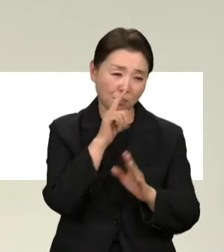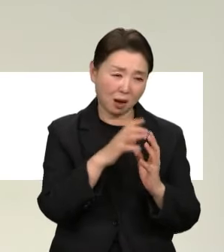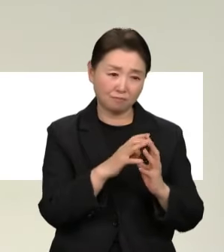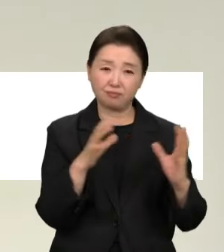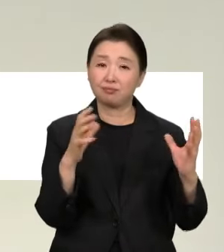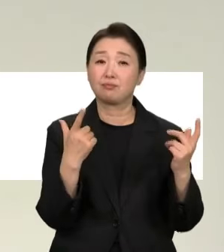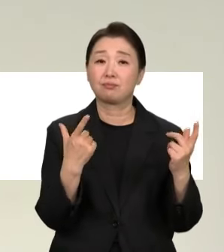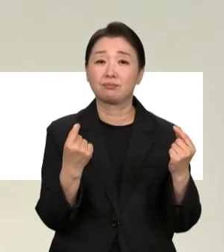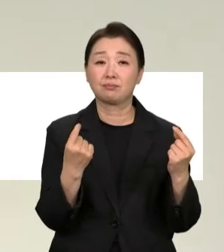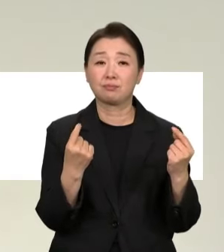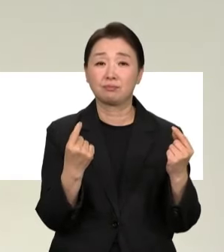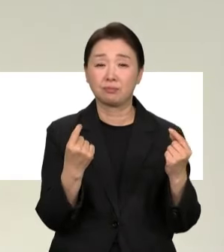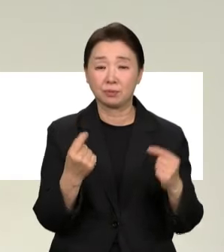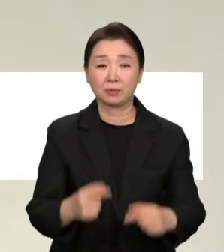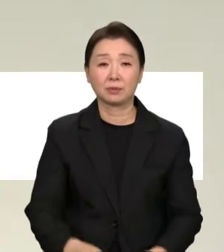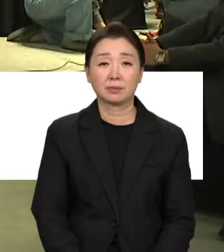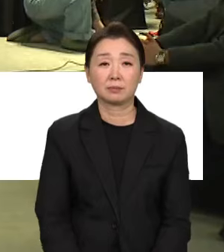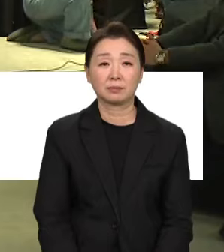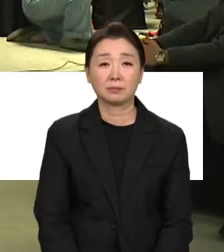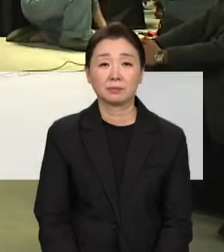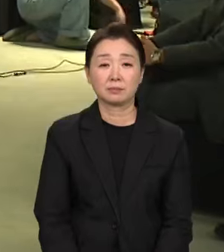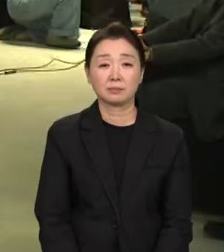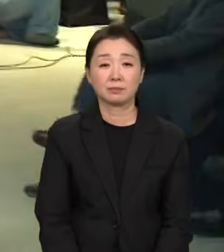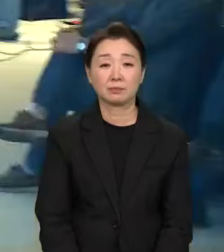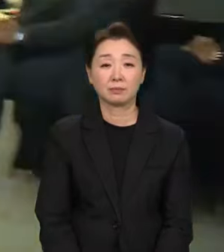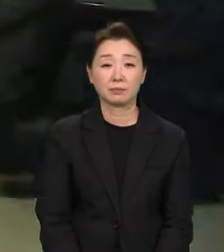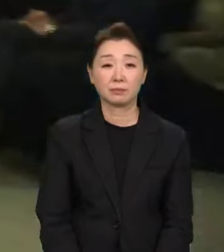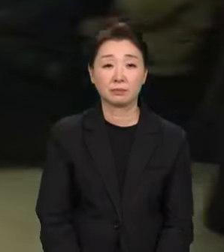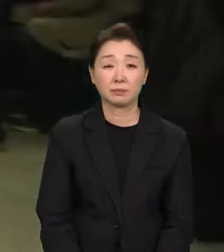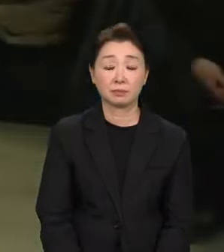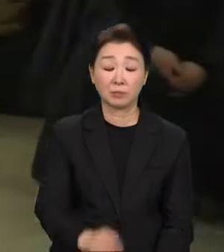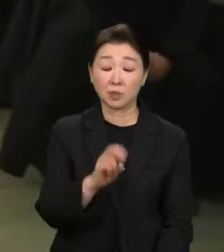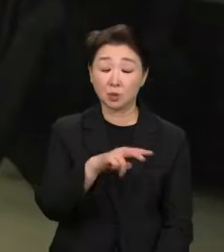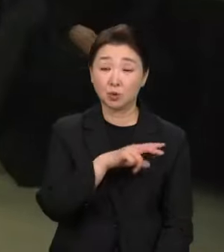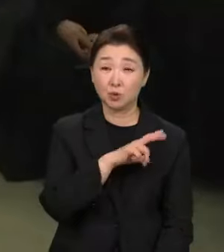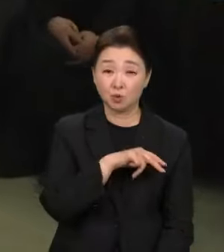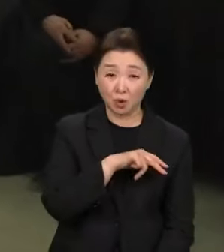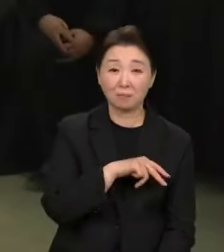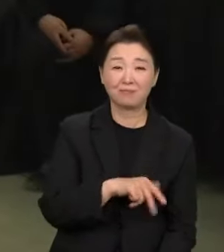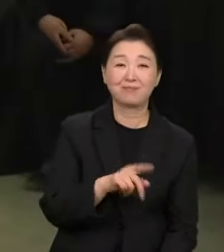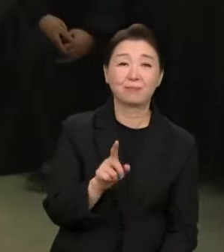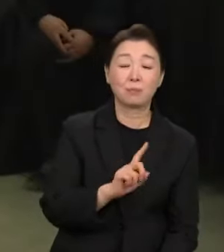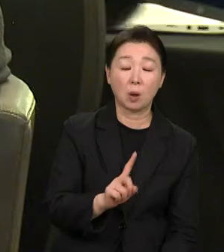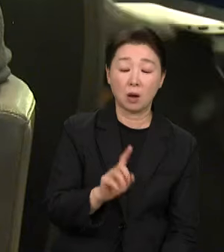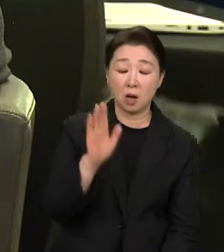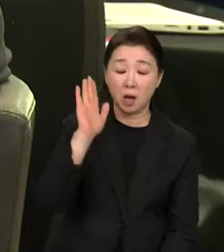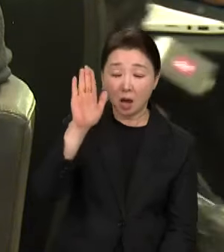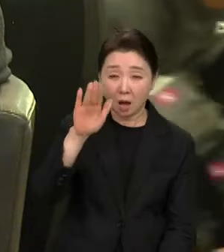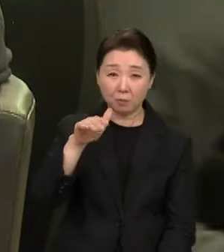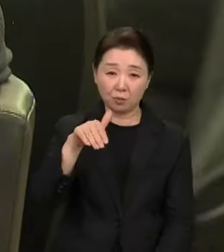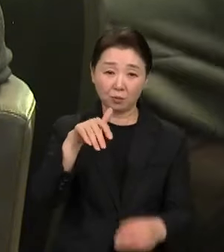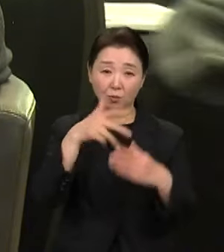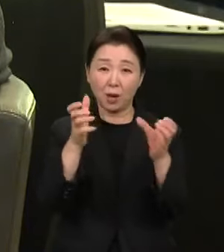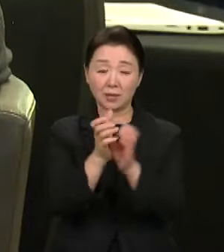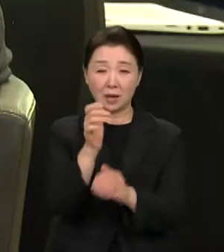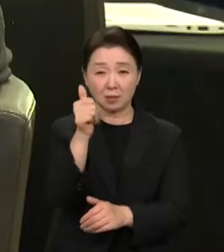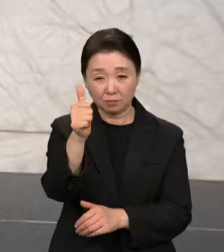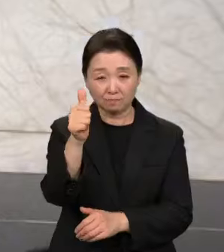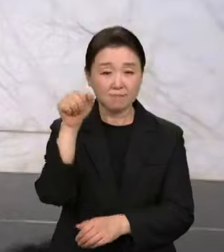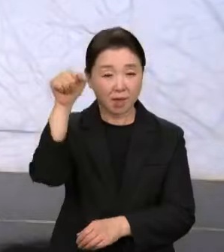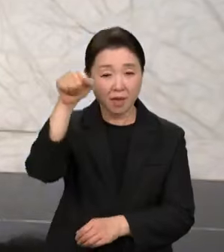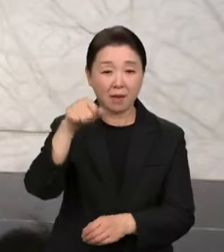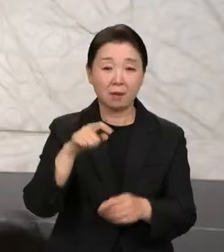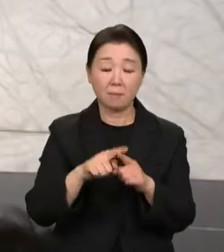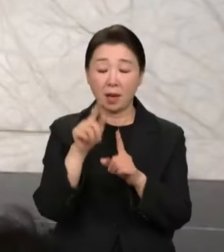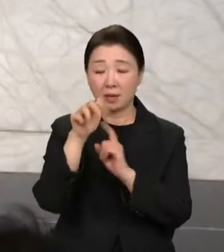않았나 저는 이렇게 생각을 하고 있습니다. 유 의원의 차기 체육회장 선거 출마 이유에는 이기흥 회장 체제의